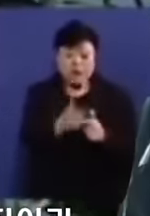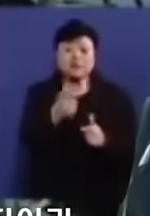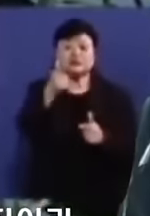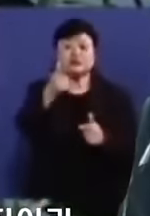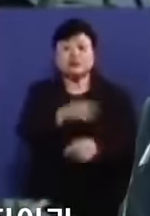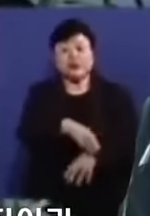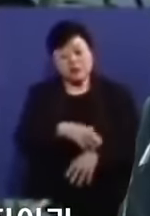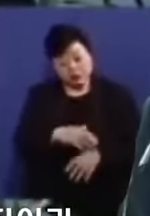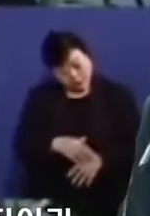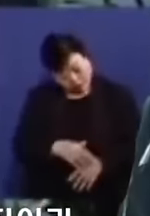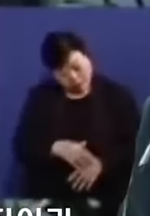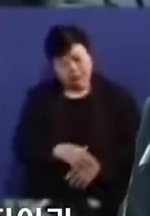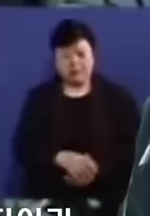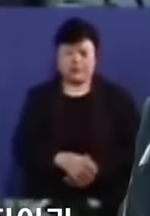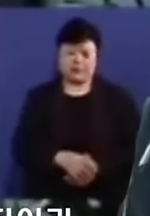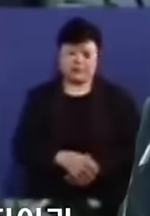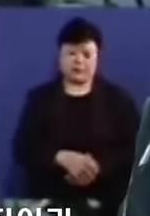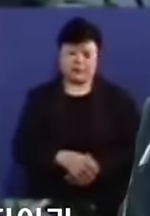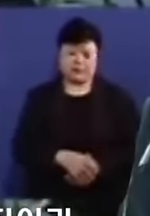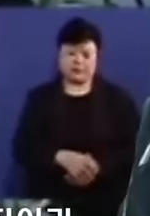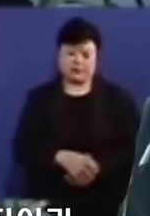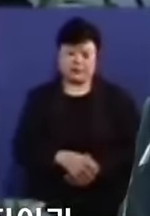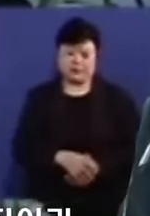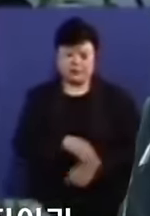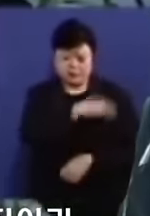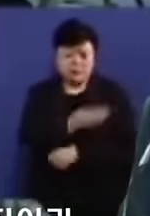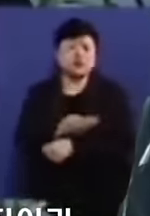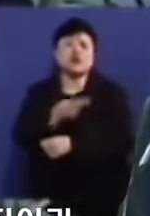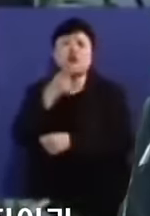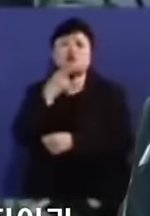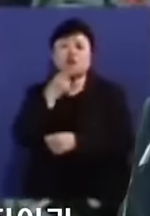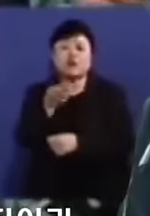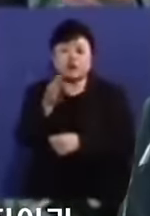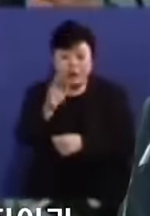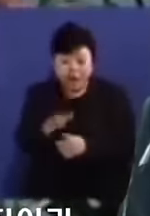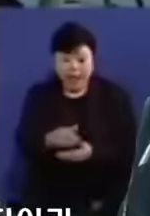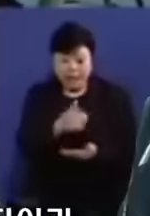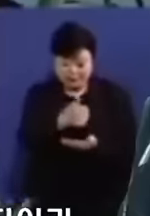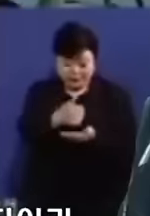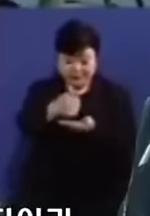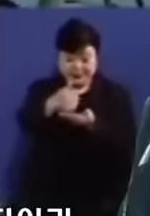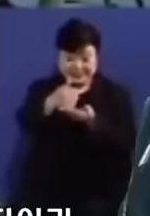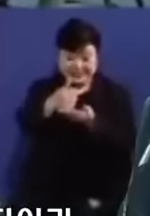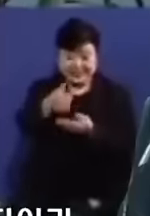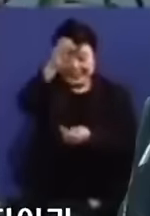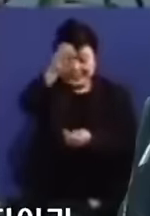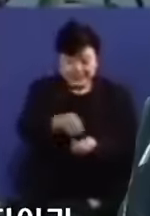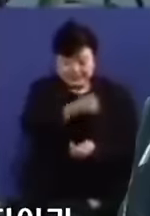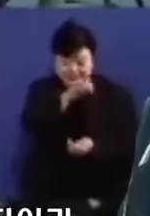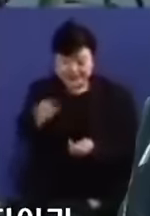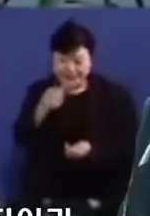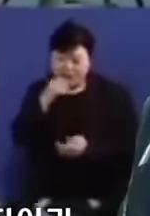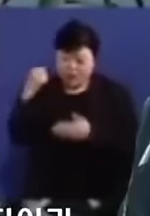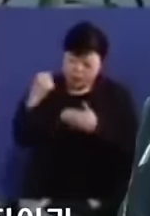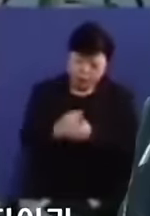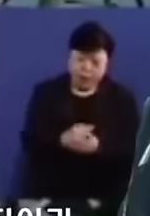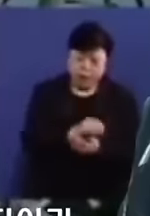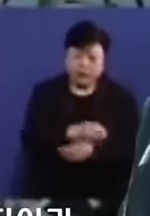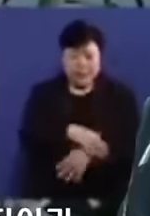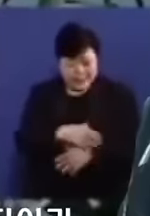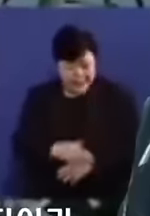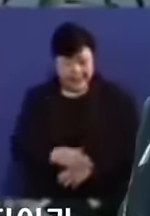얼마나 허약했습니까? 무능력하게 보였지만은 주님이 그 십자가에 못 박혀 우리의 약한 것을